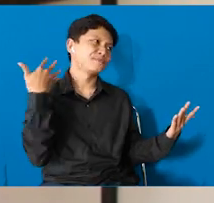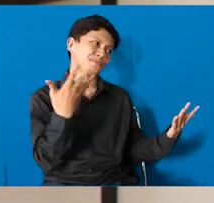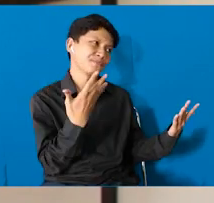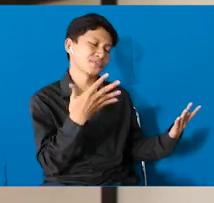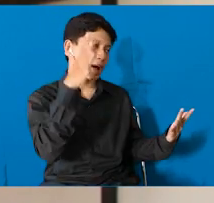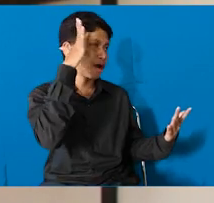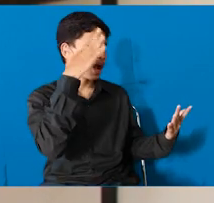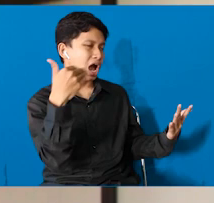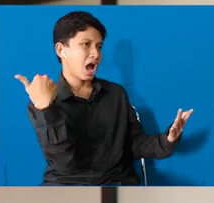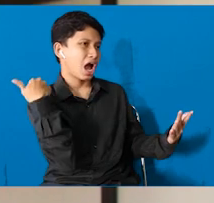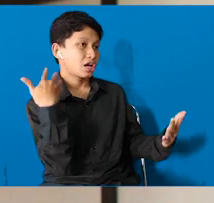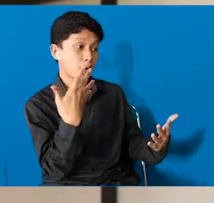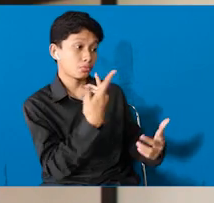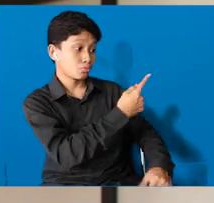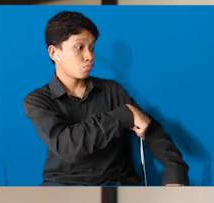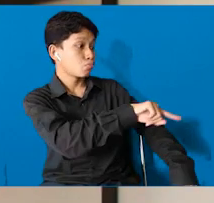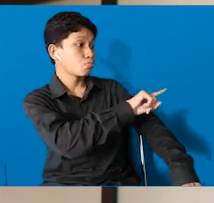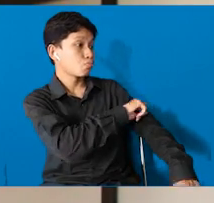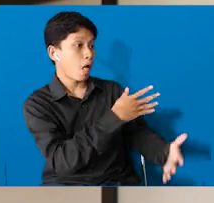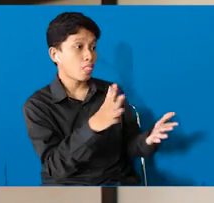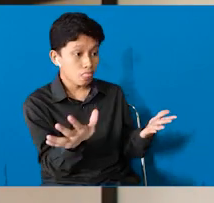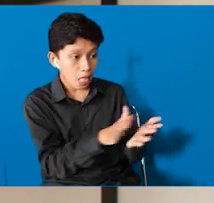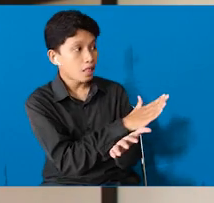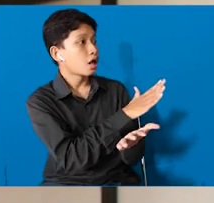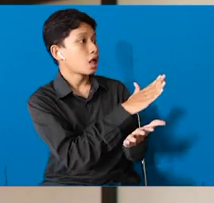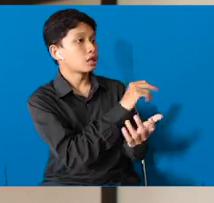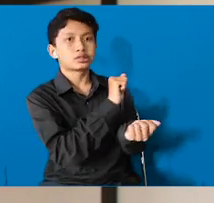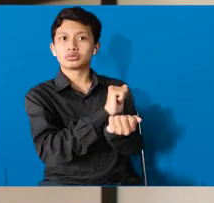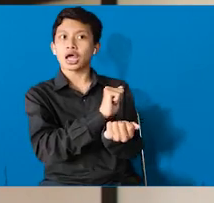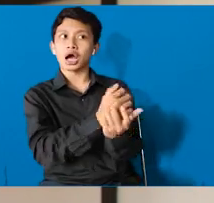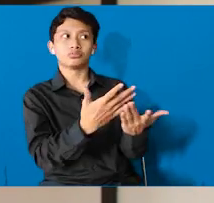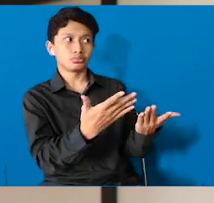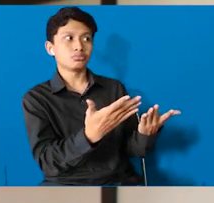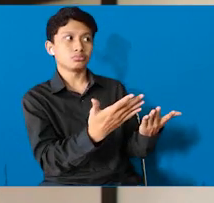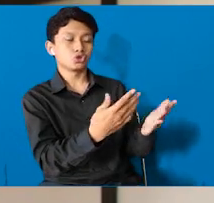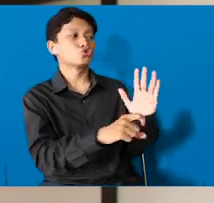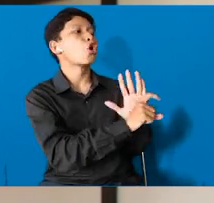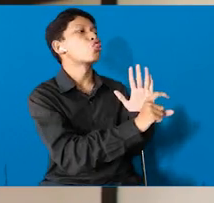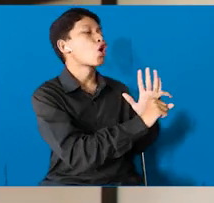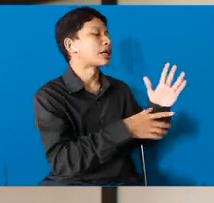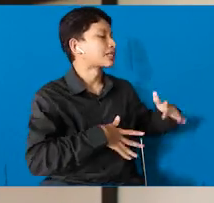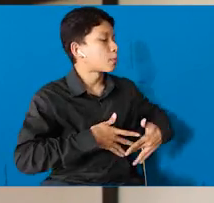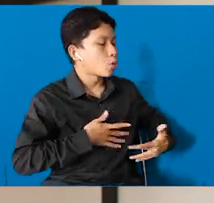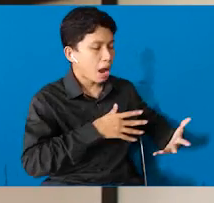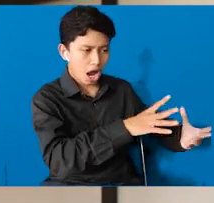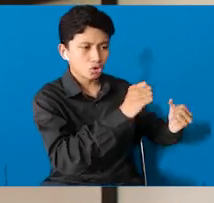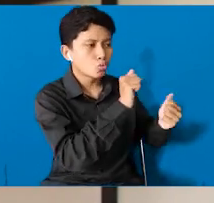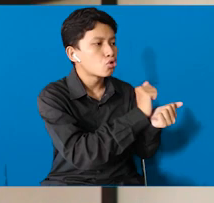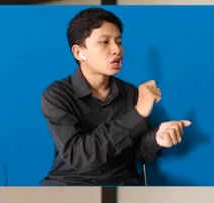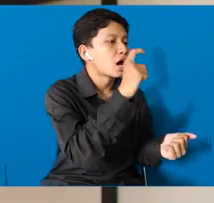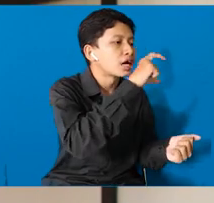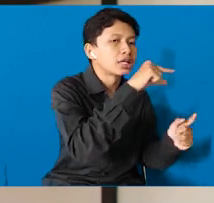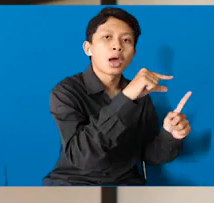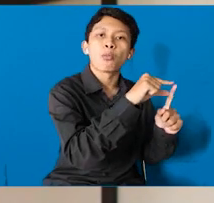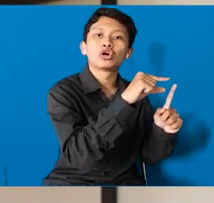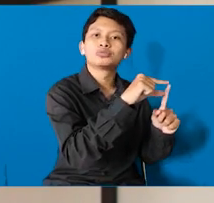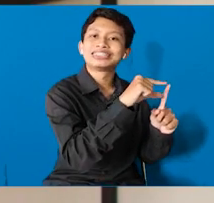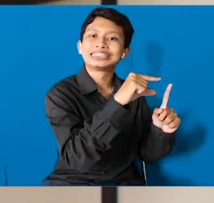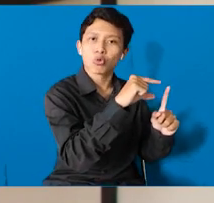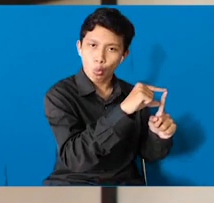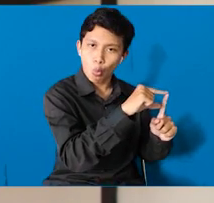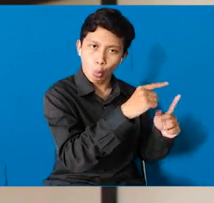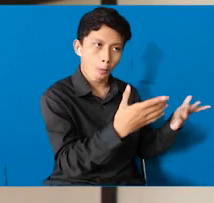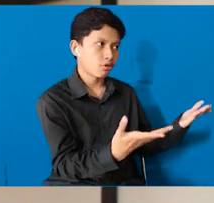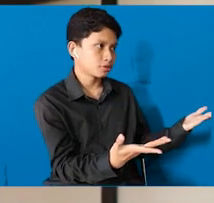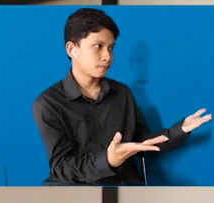pospindu, apakah ada peluang kerjasama yang lain ketika ini oke, kita masuk lewat pospindu. Nah, selain itu Ibu, apakah